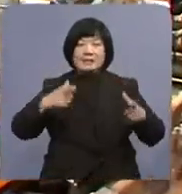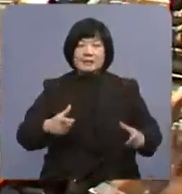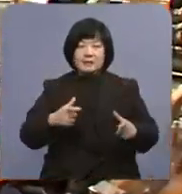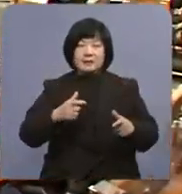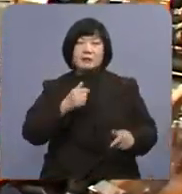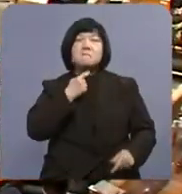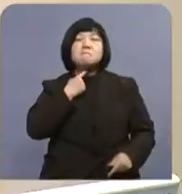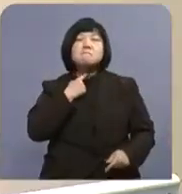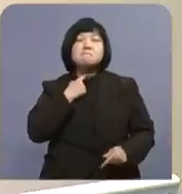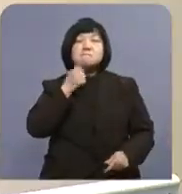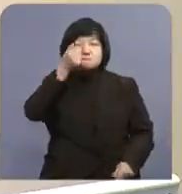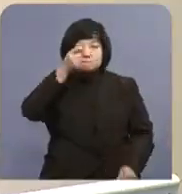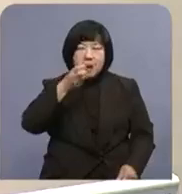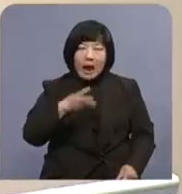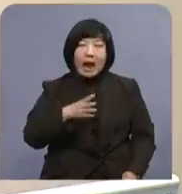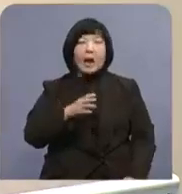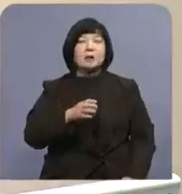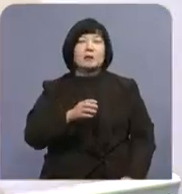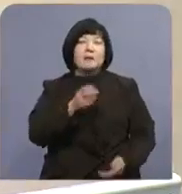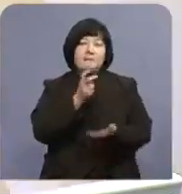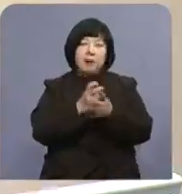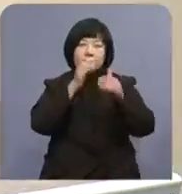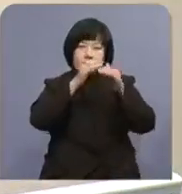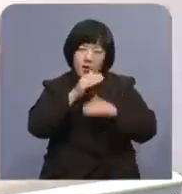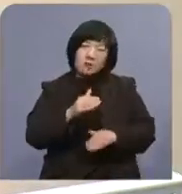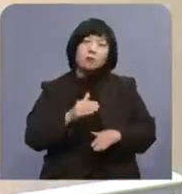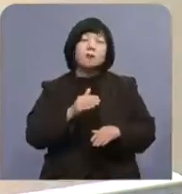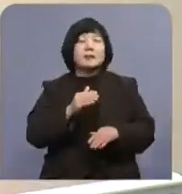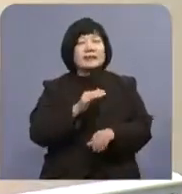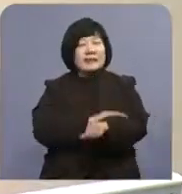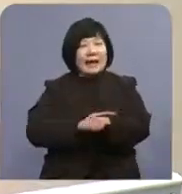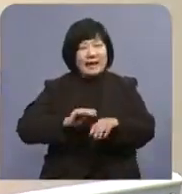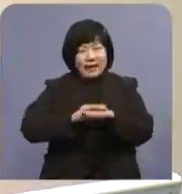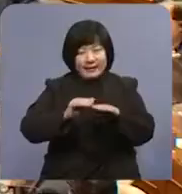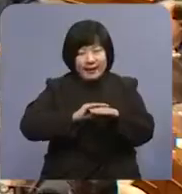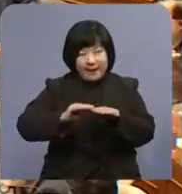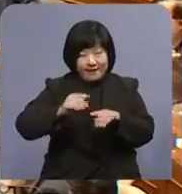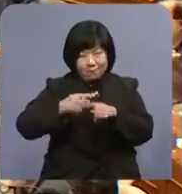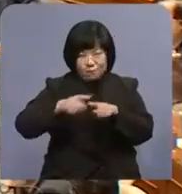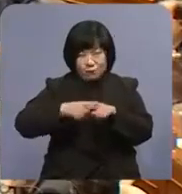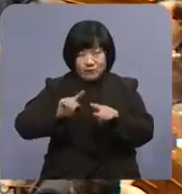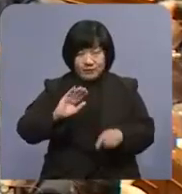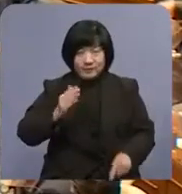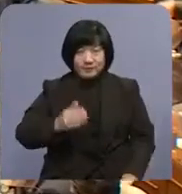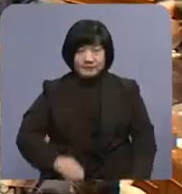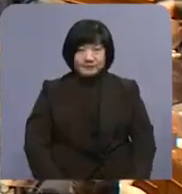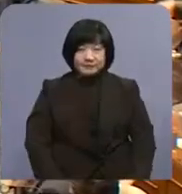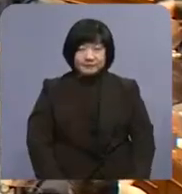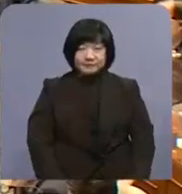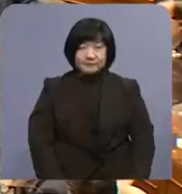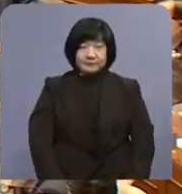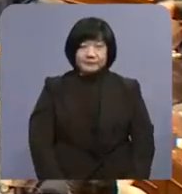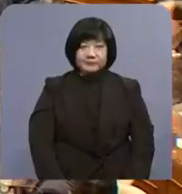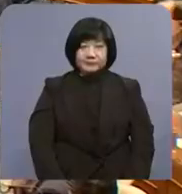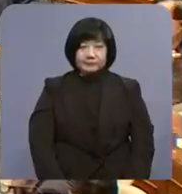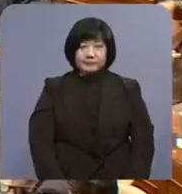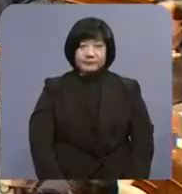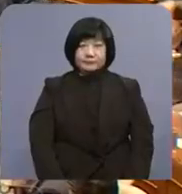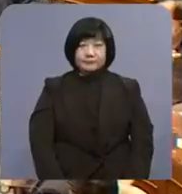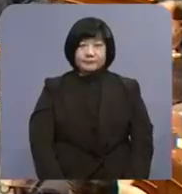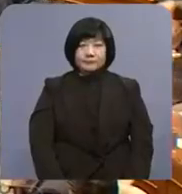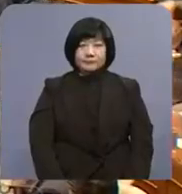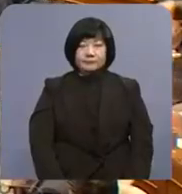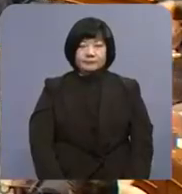중진 일꾼들이 좋은 법안을 비교적 잘 처리한 것으로 분석됐습니다 KBS 뉴스 노준철입니다